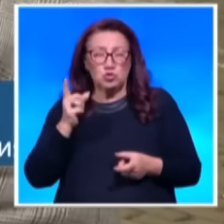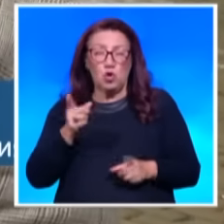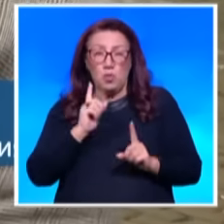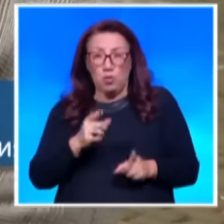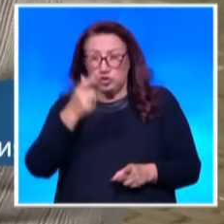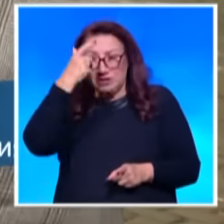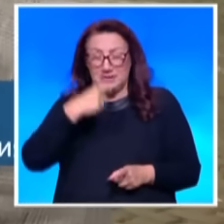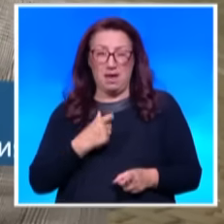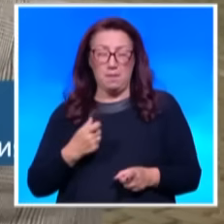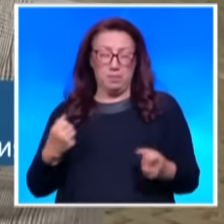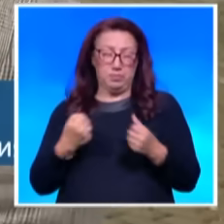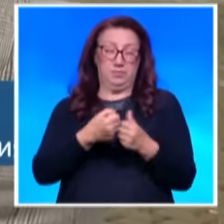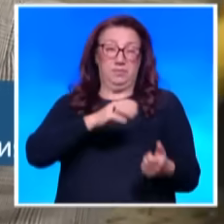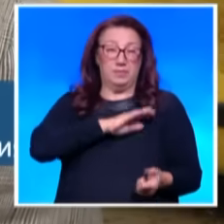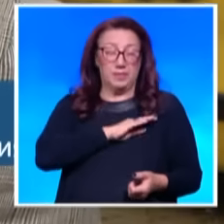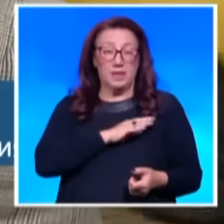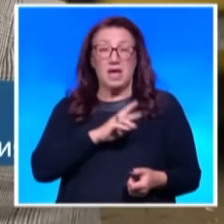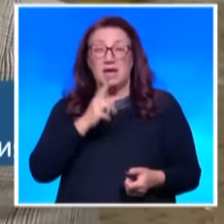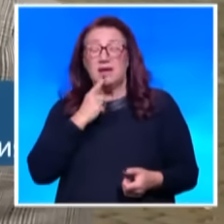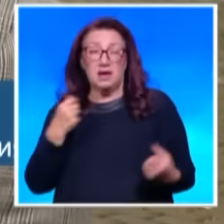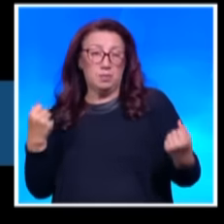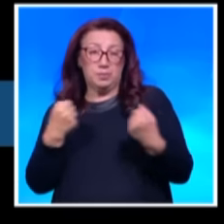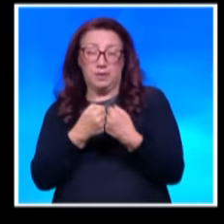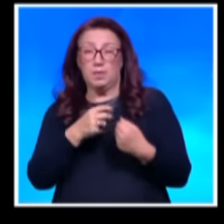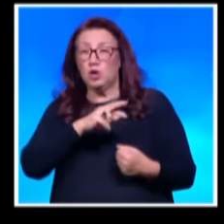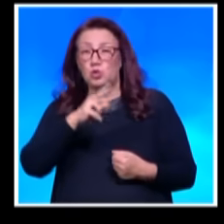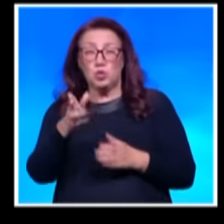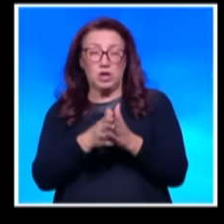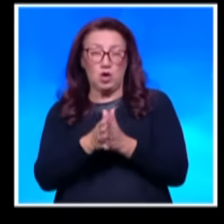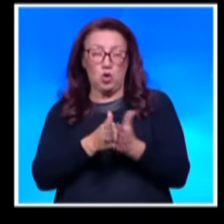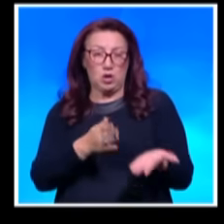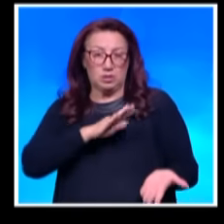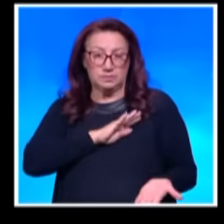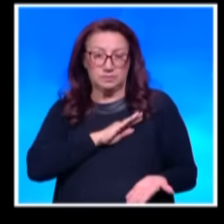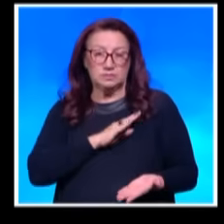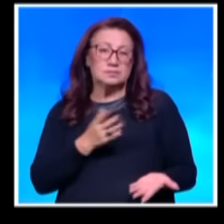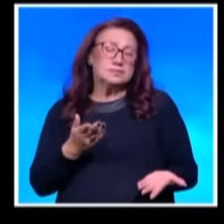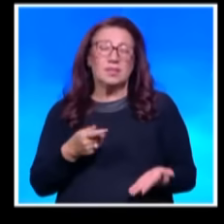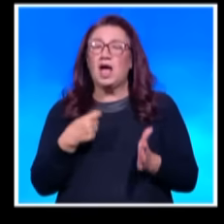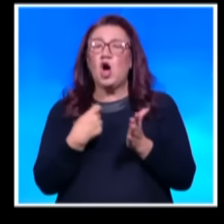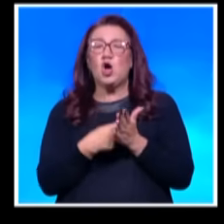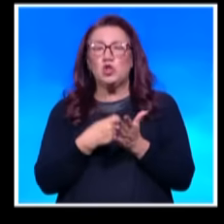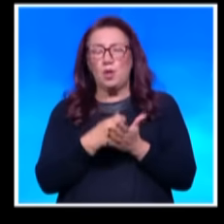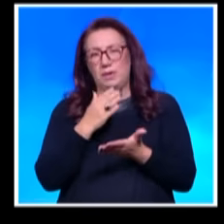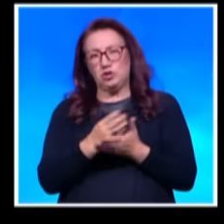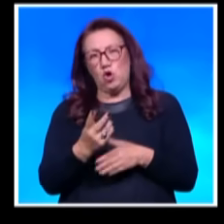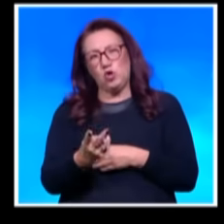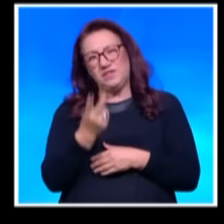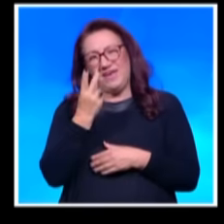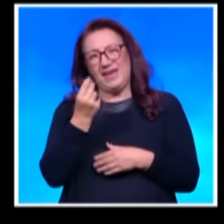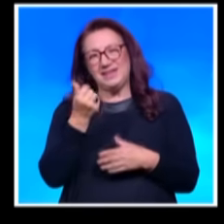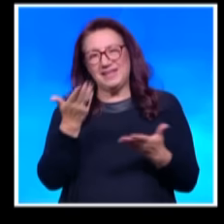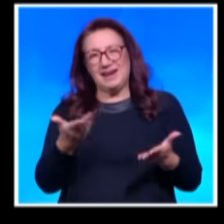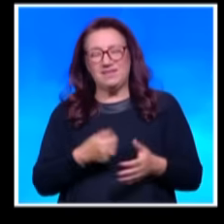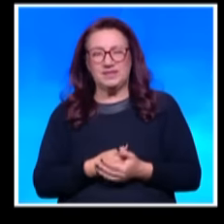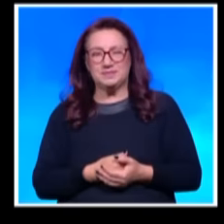си живот, да погуби живота на други млади хора? 2000 лева глоба. Това е възможната санкция за дрифта в центъра на